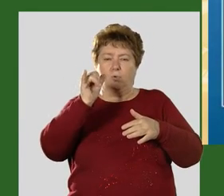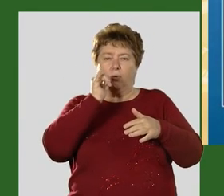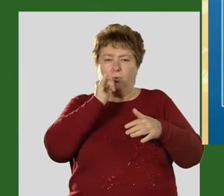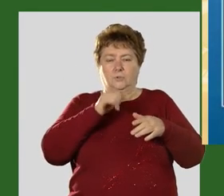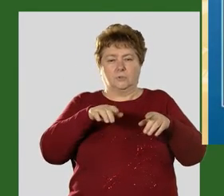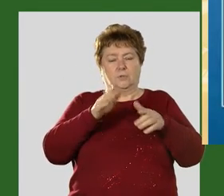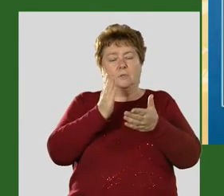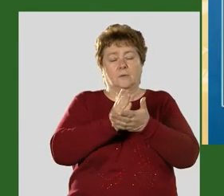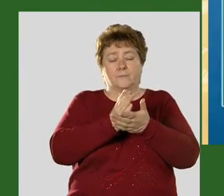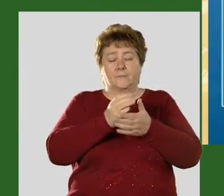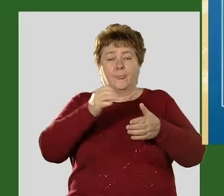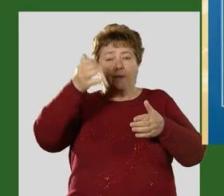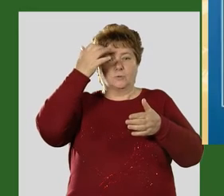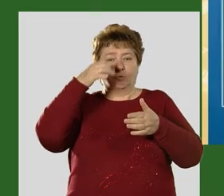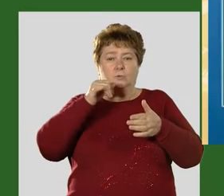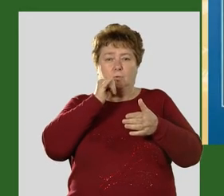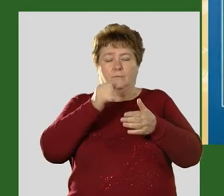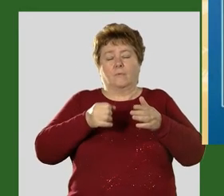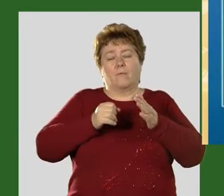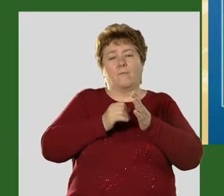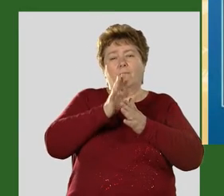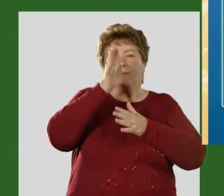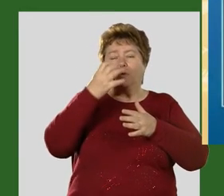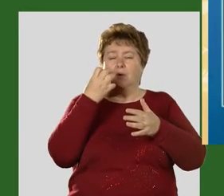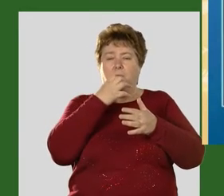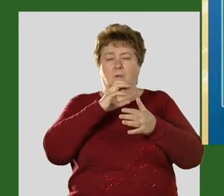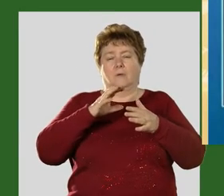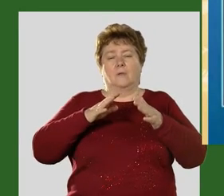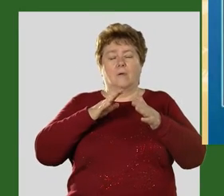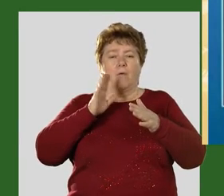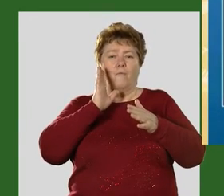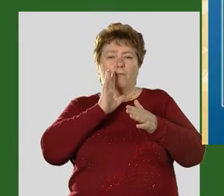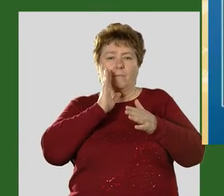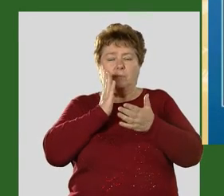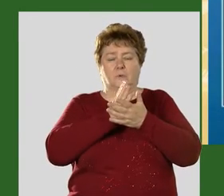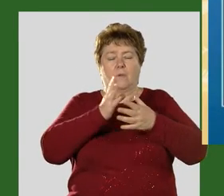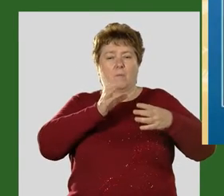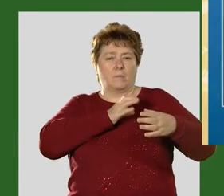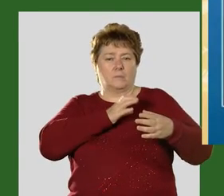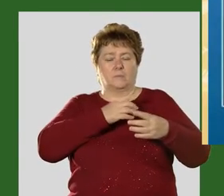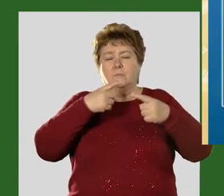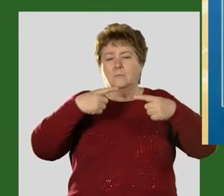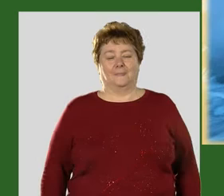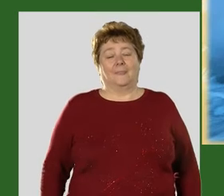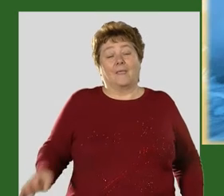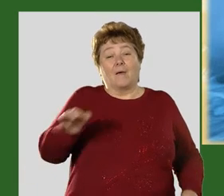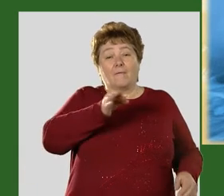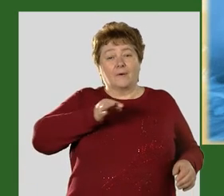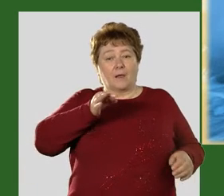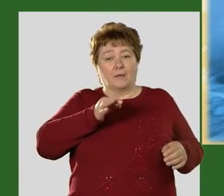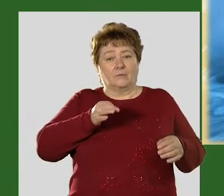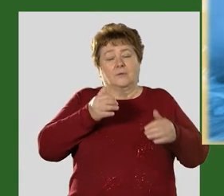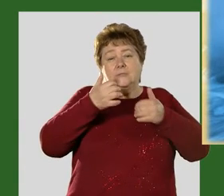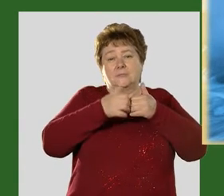курильщиков. Черные курильщики выделяют сильно нагретые морские воды, обогащенные многими металлами. В